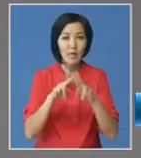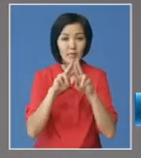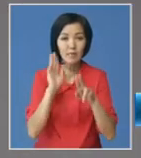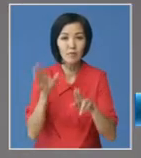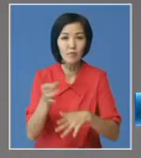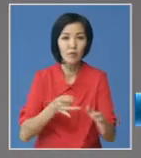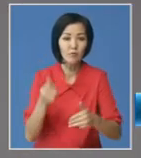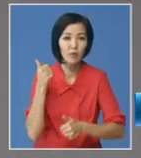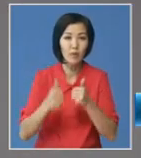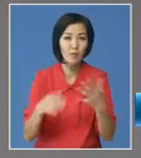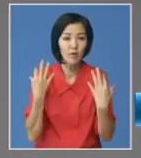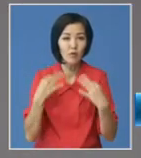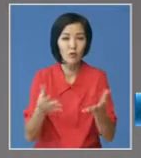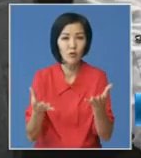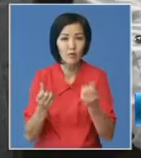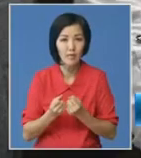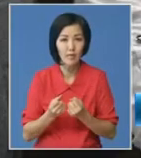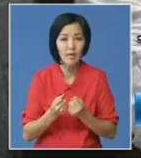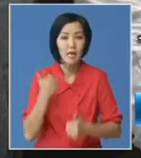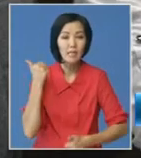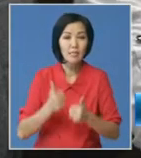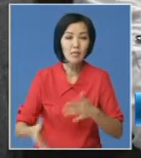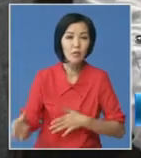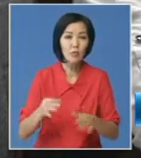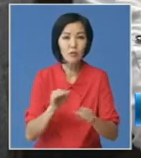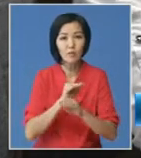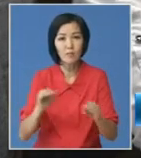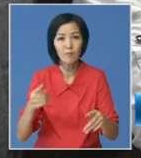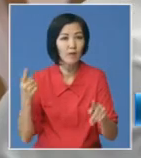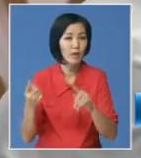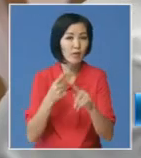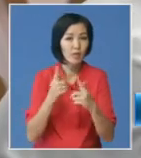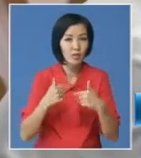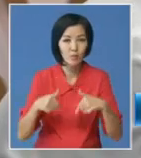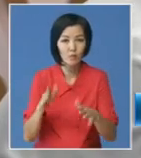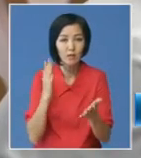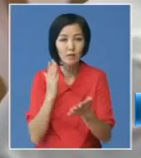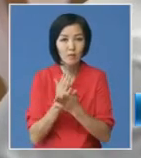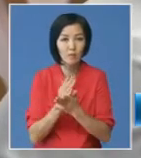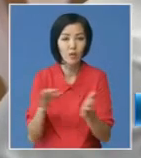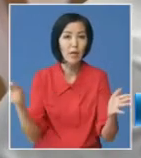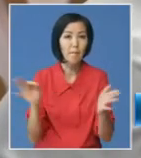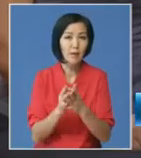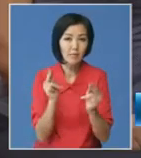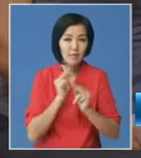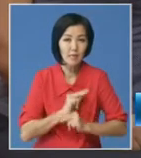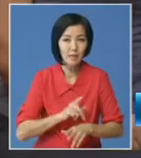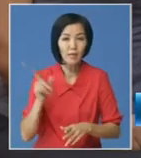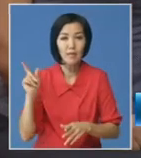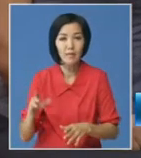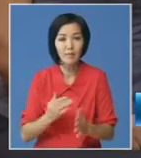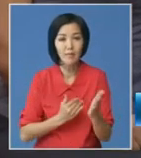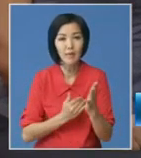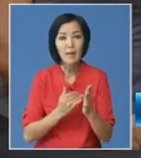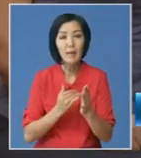Астанада өтетін республикалық байқауға жолдама алады. Аталмыш сайыс облыс деңгейінде алғаш рет ұйымдастырылып отыр. Мақсаты